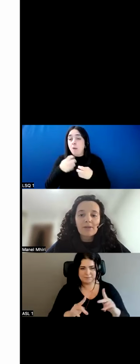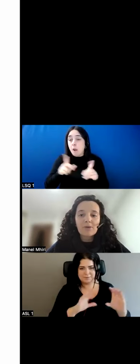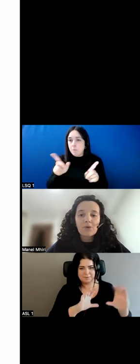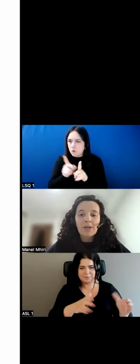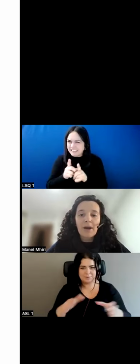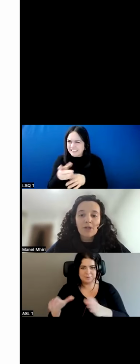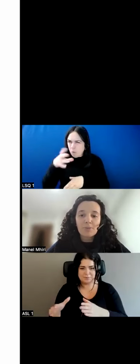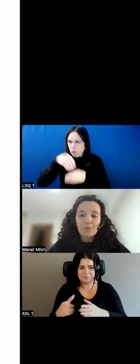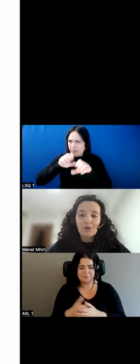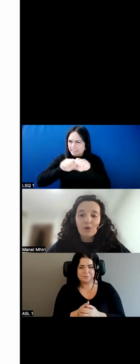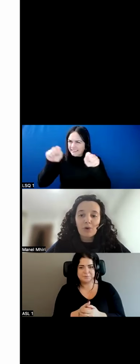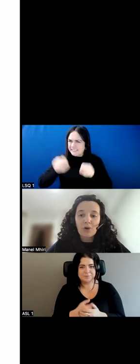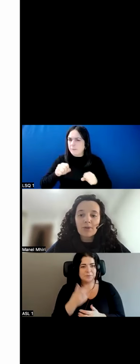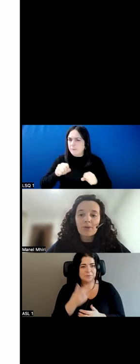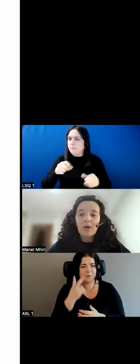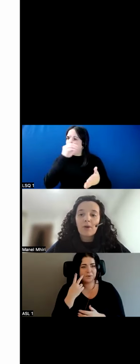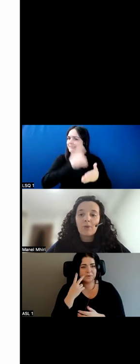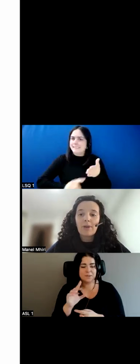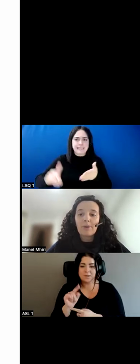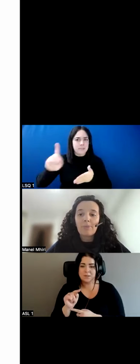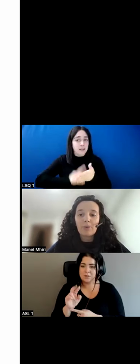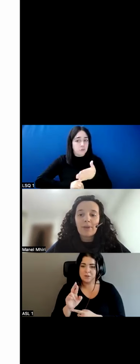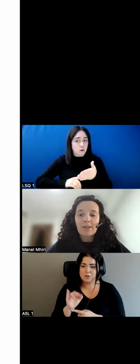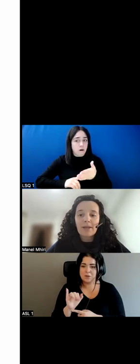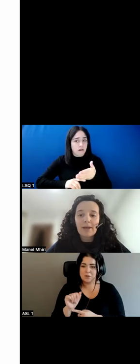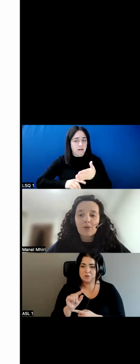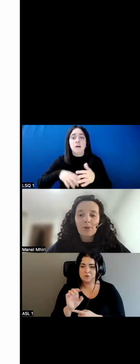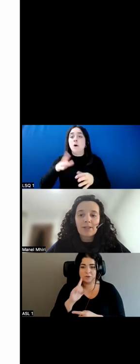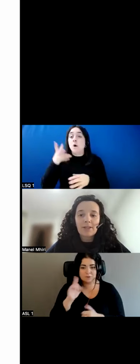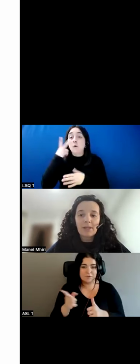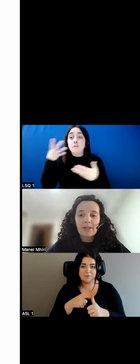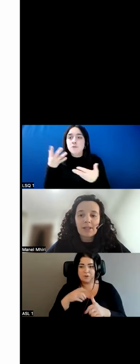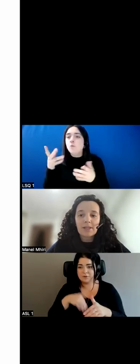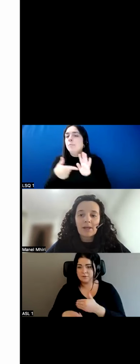discriminatoires. On a vu des protocoles de triage